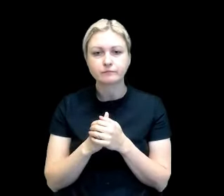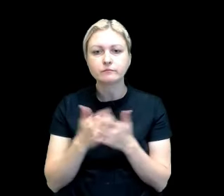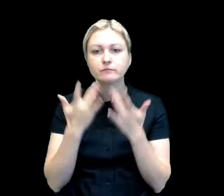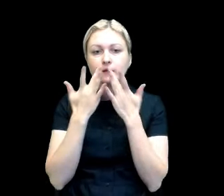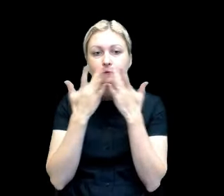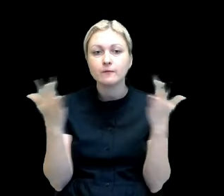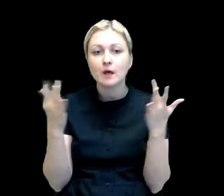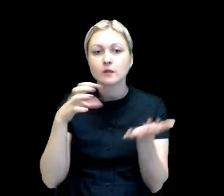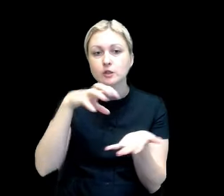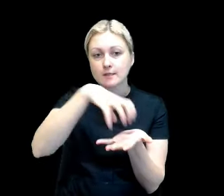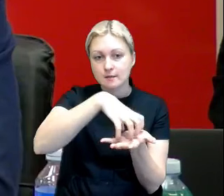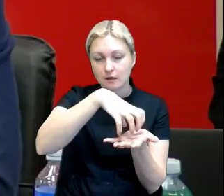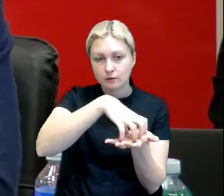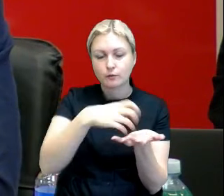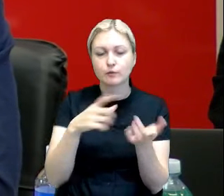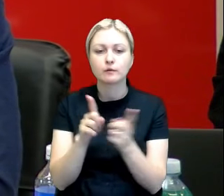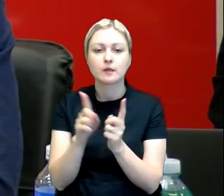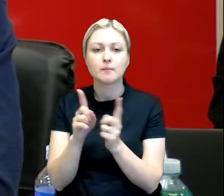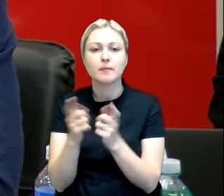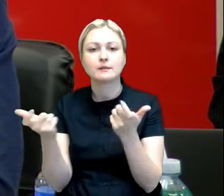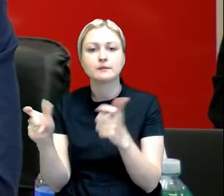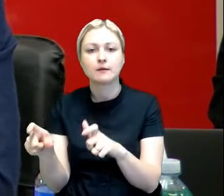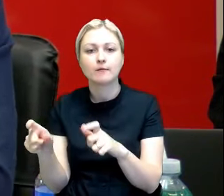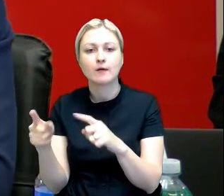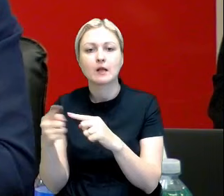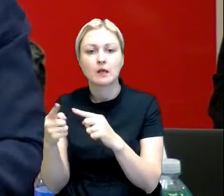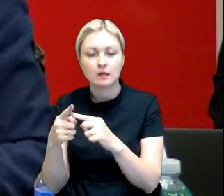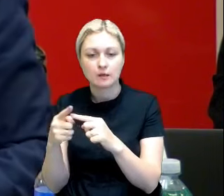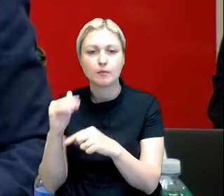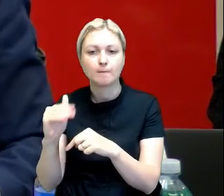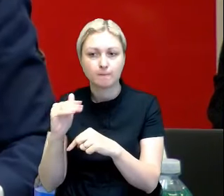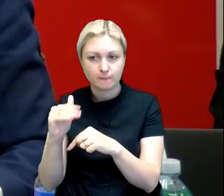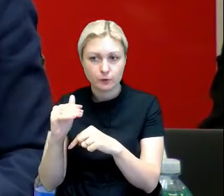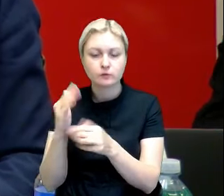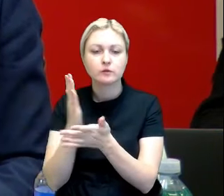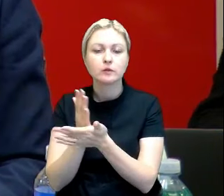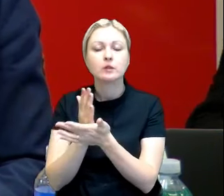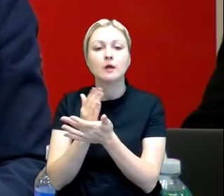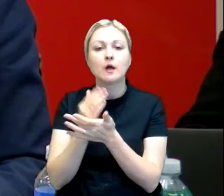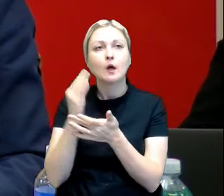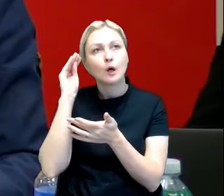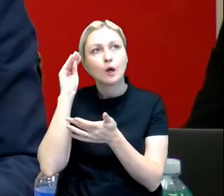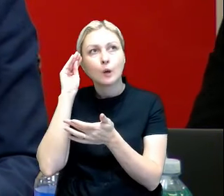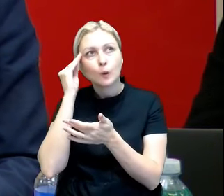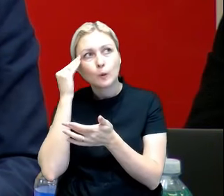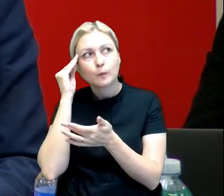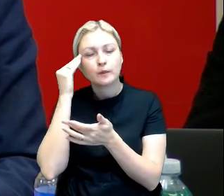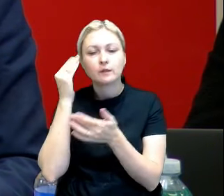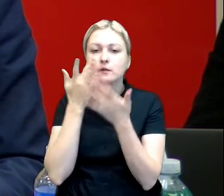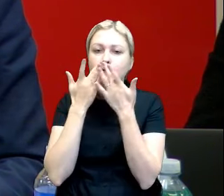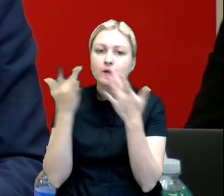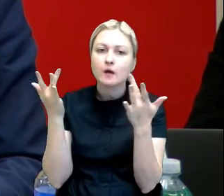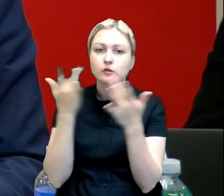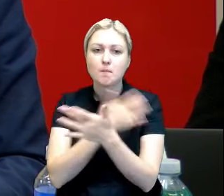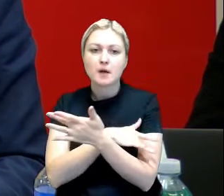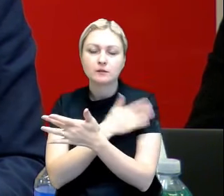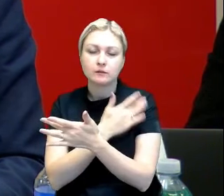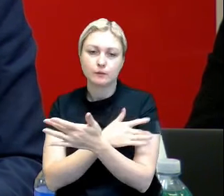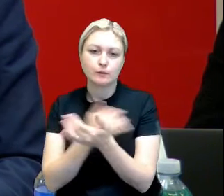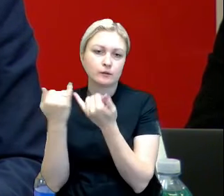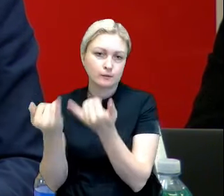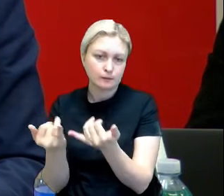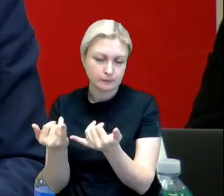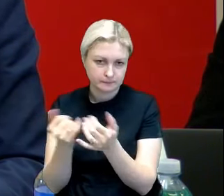ir savivaldybės tarybos funkcija yra be abejo rūpintis a a viešosiomis paslaugomis tuom